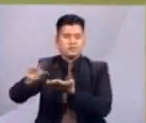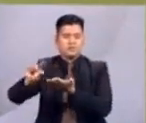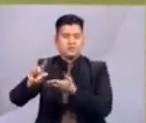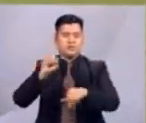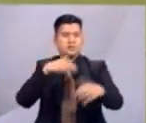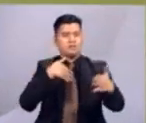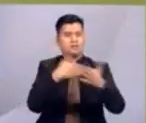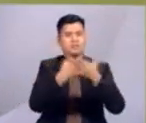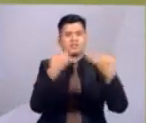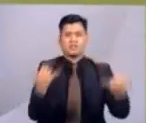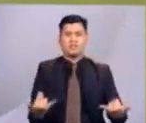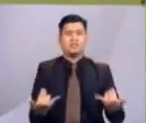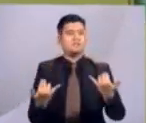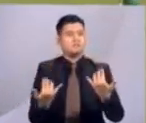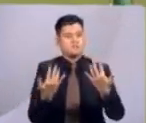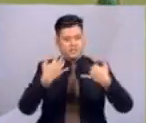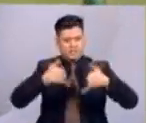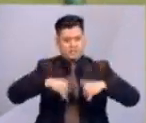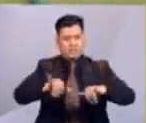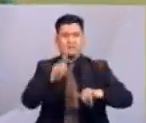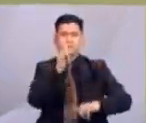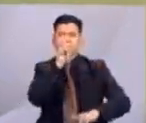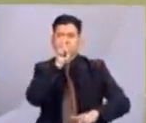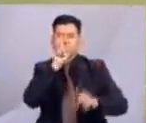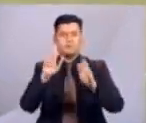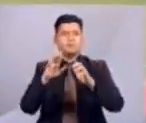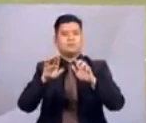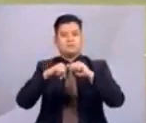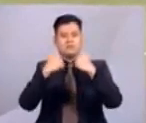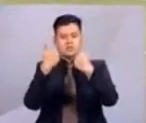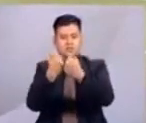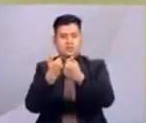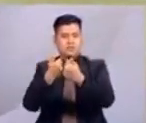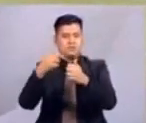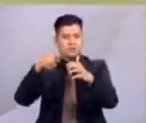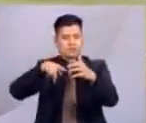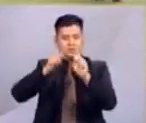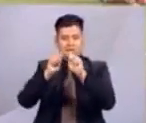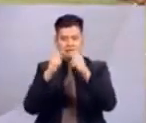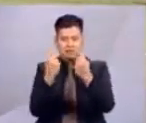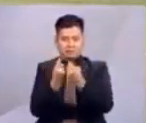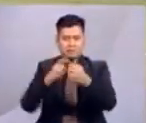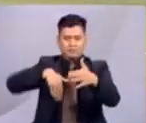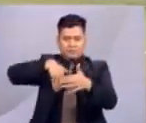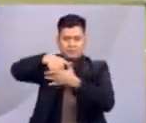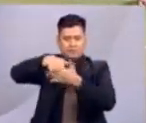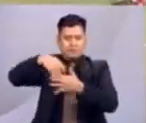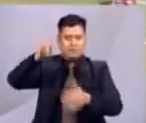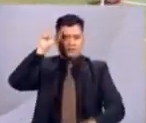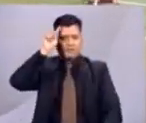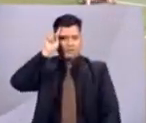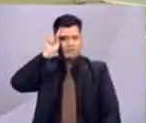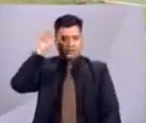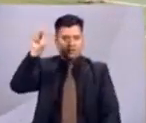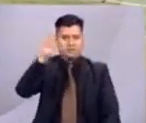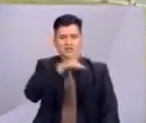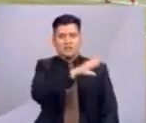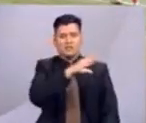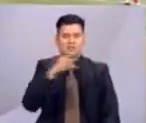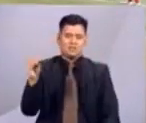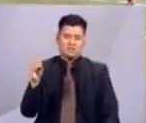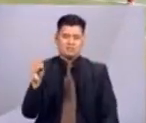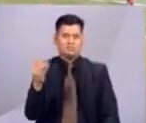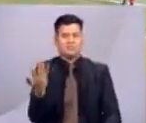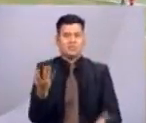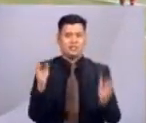sehingga kini mereka masih membisu menurunnya berat Irak kejam Untuk menggeser kVA melunaskan tunggakan gaji sekaligus